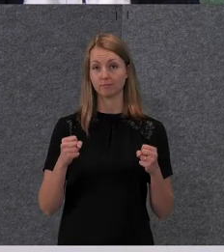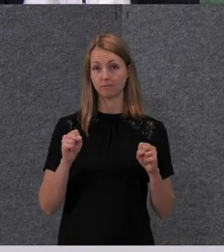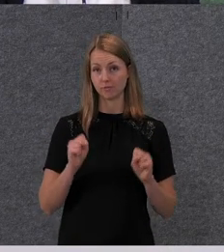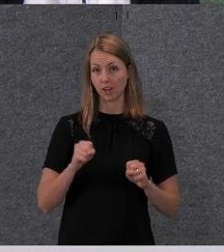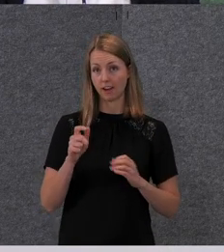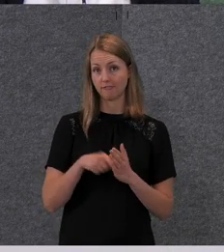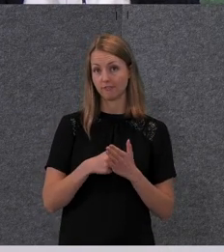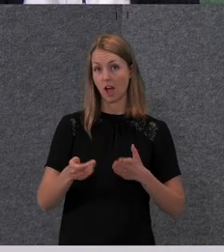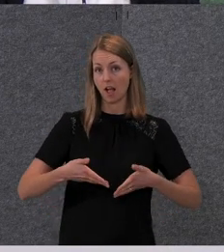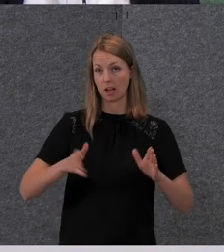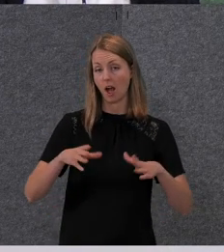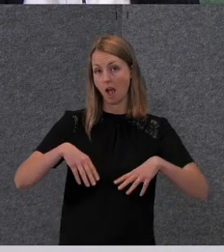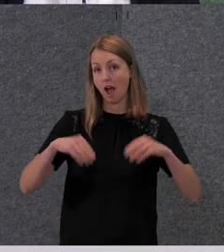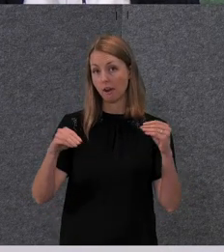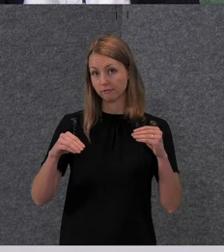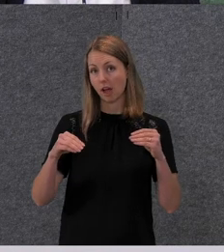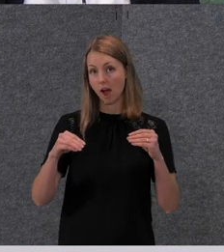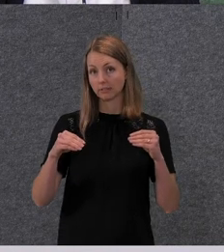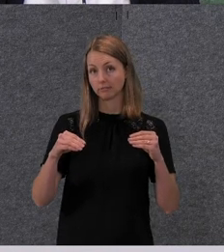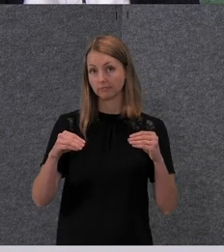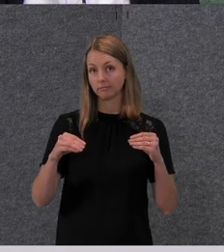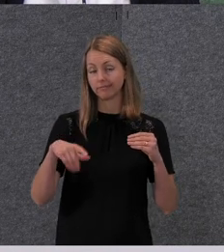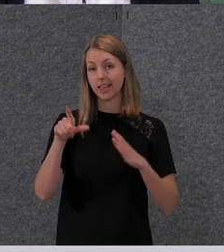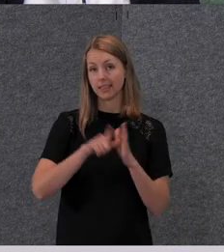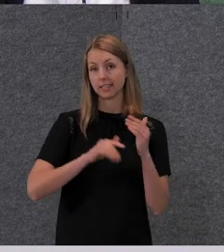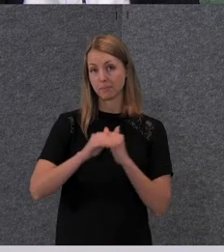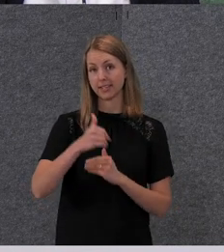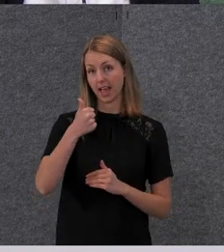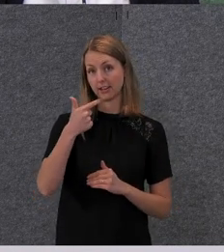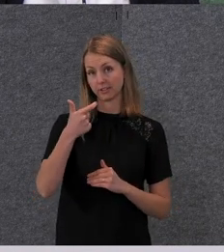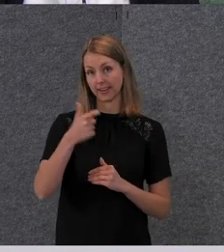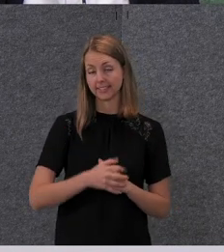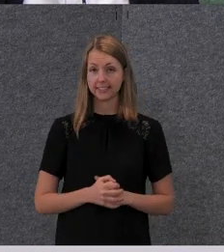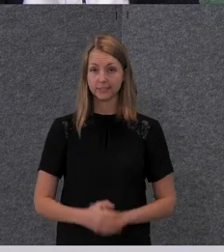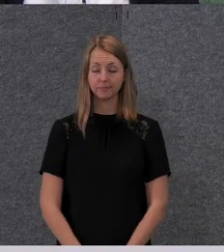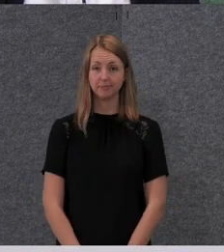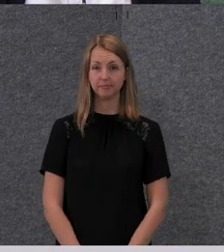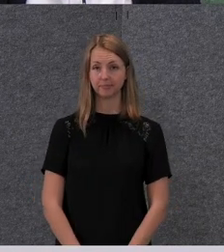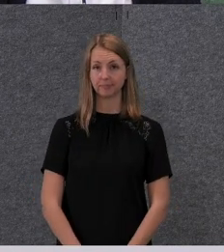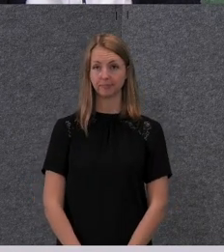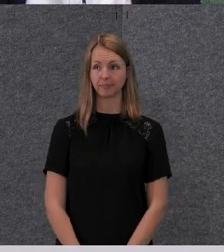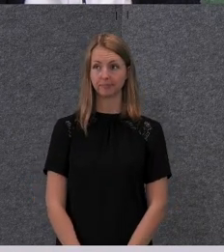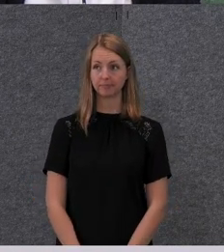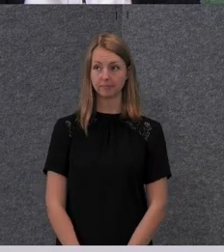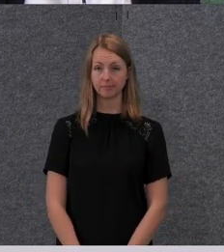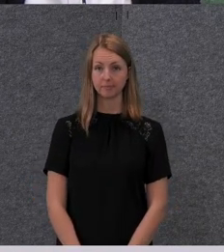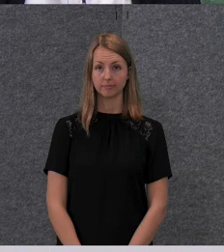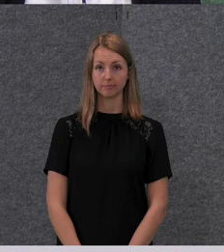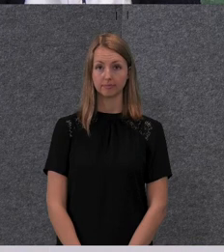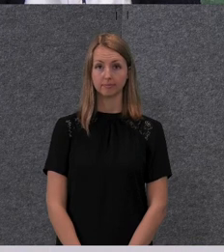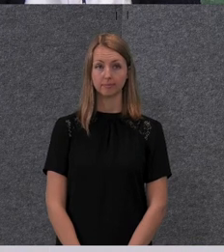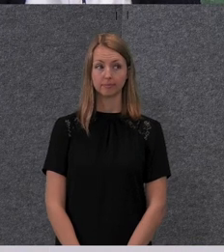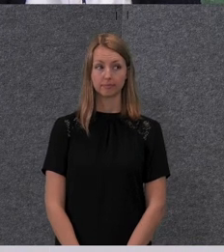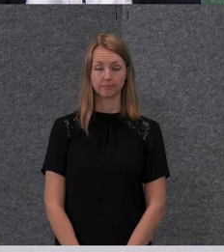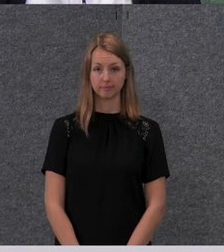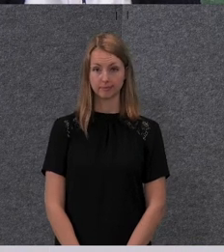in den Wahlgang bzw. in die Wahl des Listenplatz 21 einsteigen können. Hier